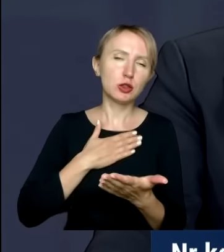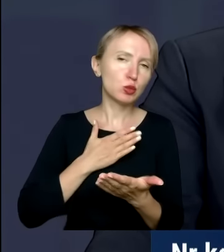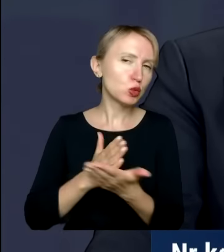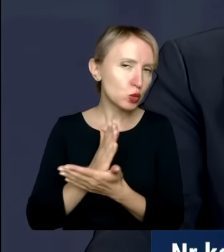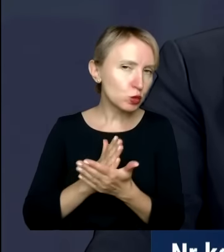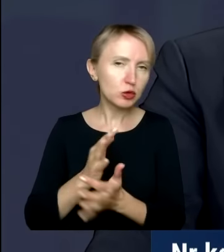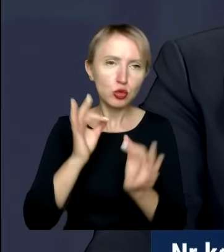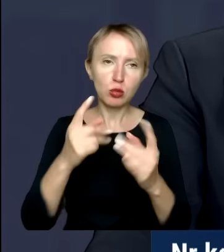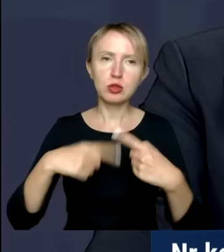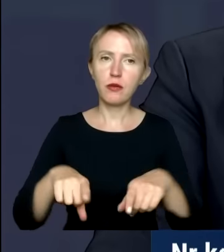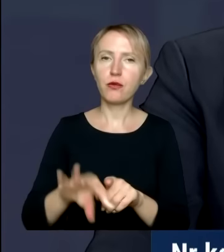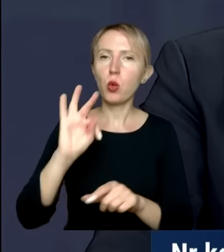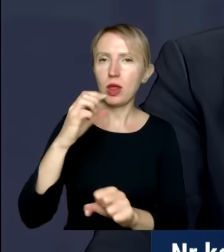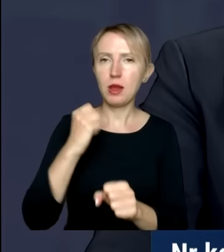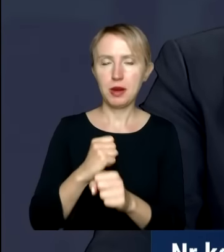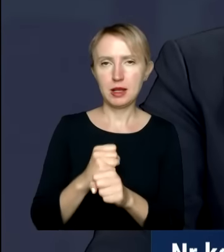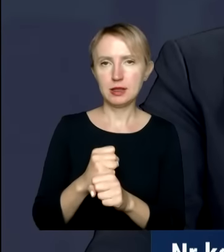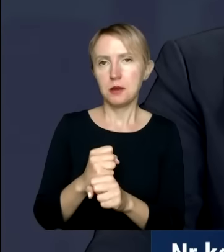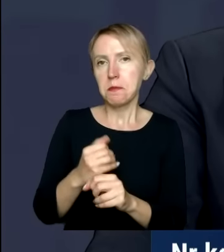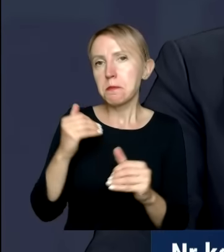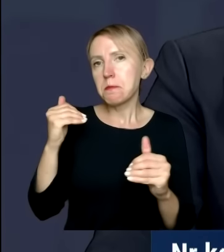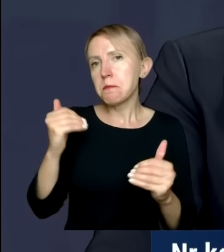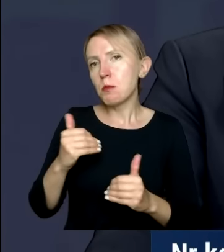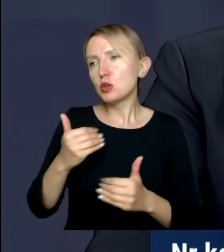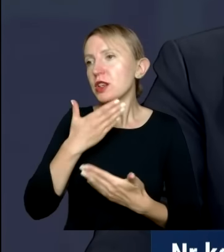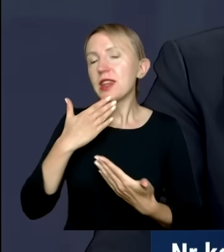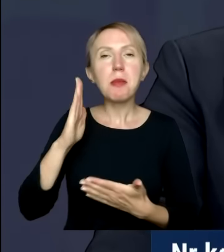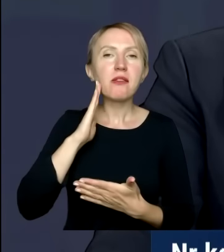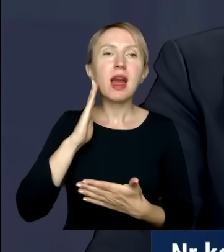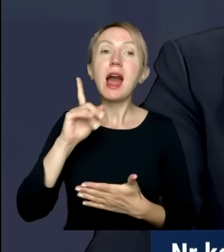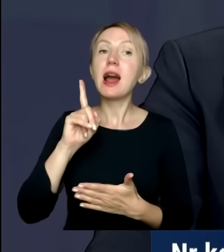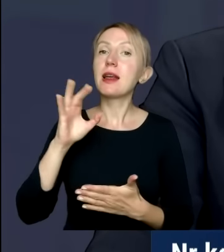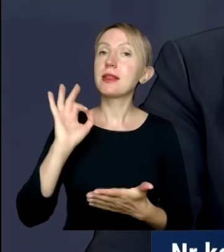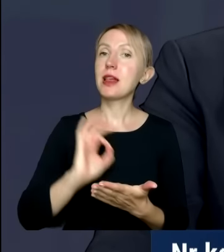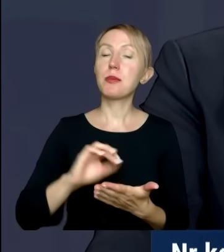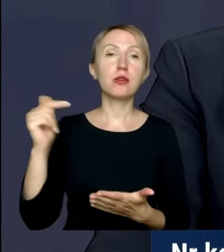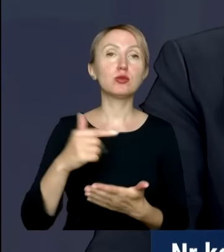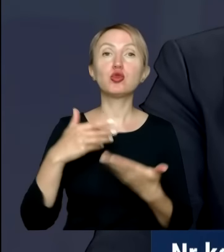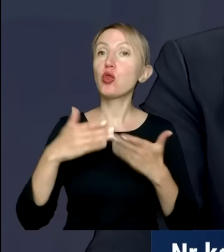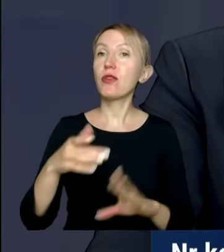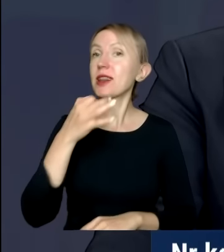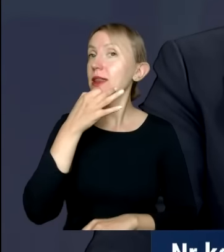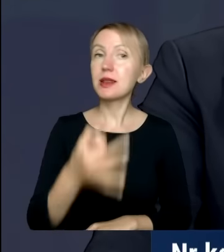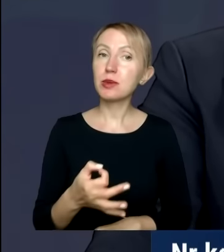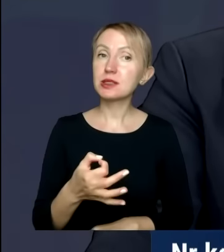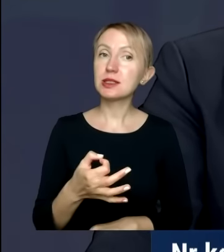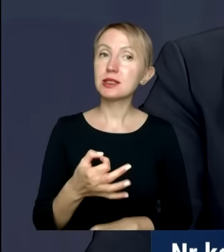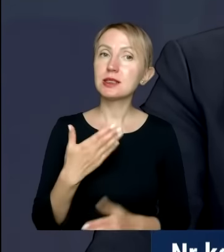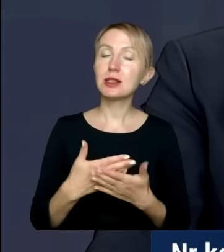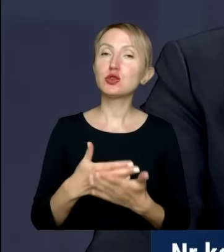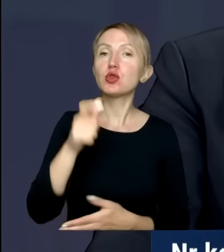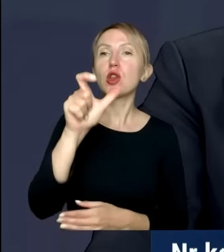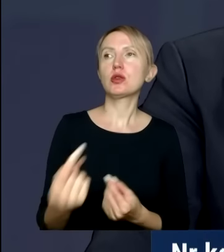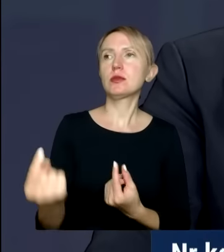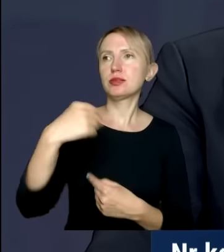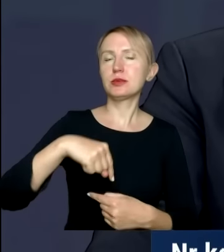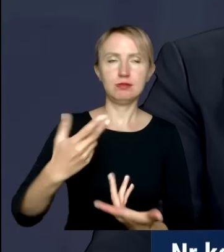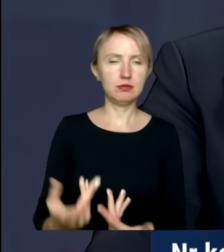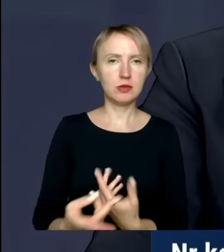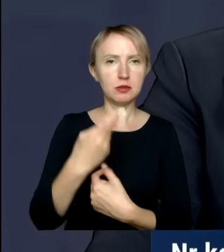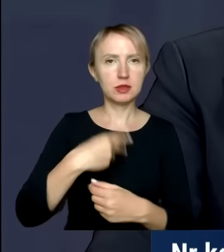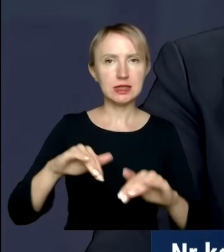swoją pracę być może brakuje mi jakiejś wiedzy ale na pewno Muszę zadać otwarte pytanie Dlaczego ta osoba znalazła się w sejmie Dlaczego